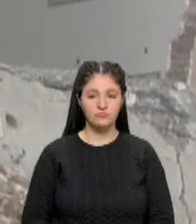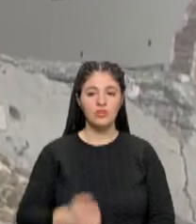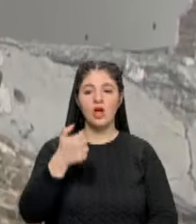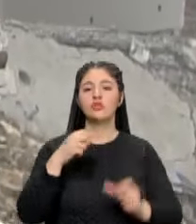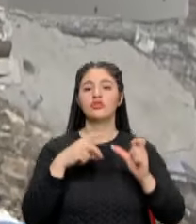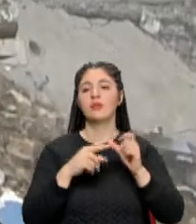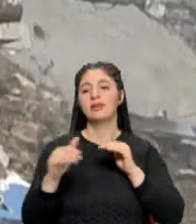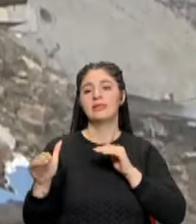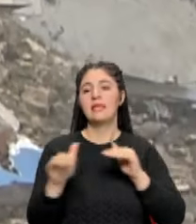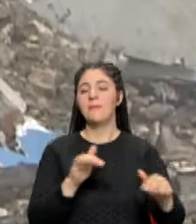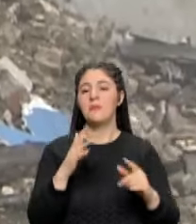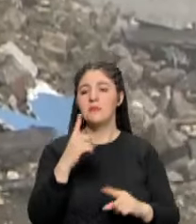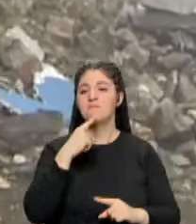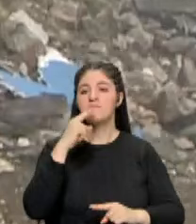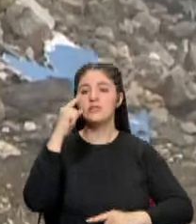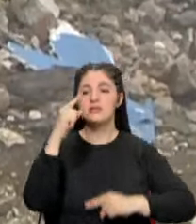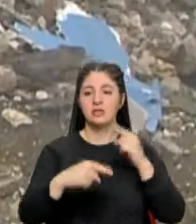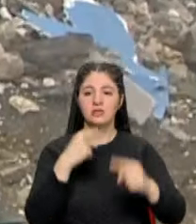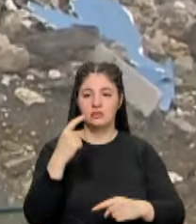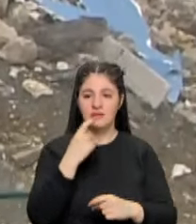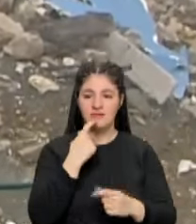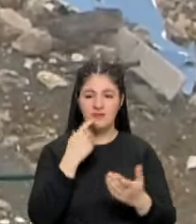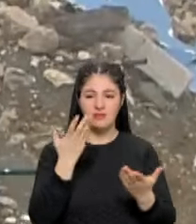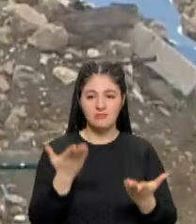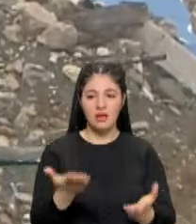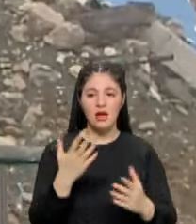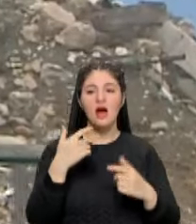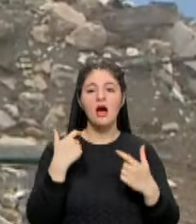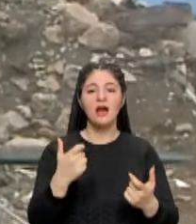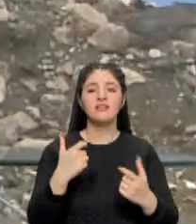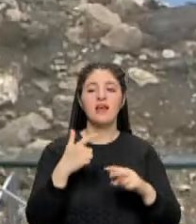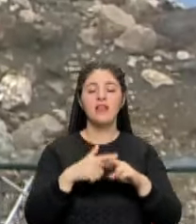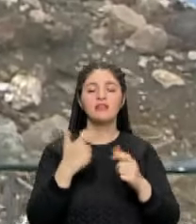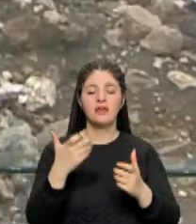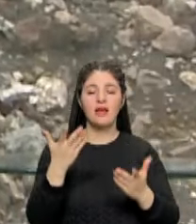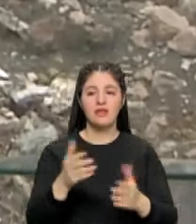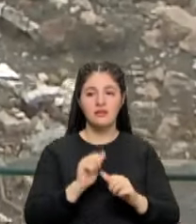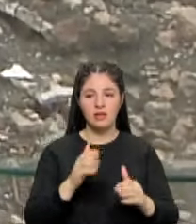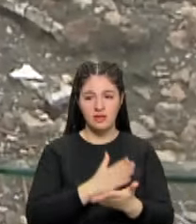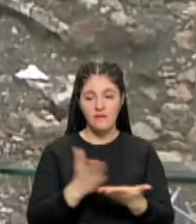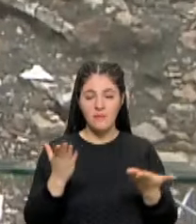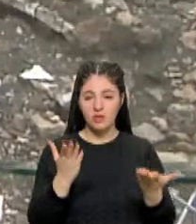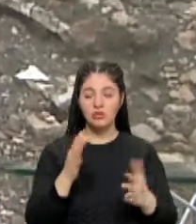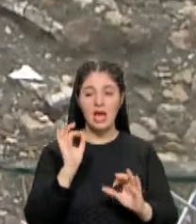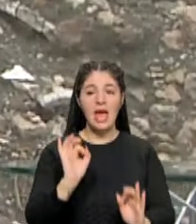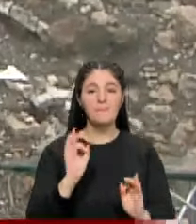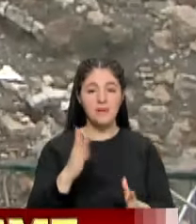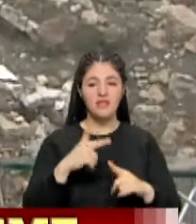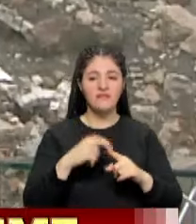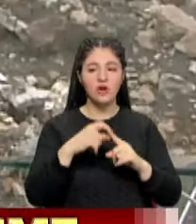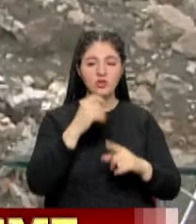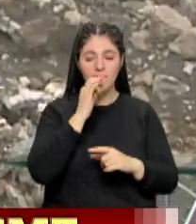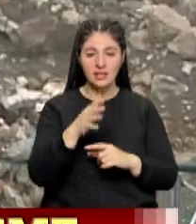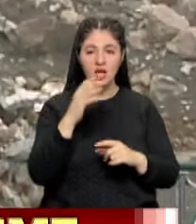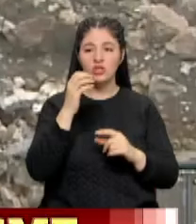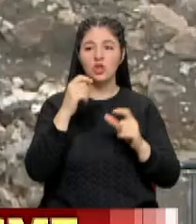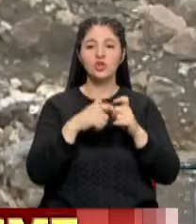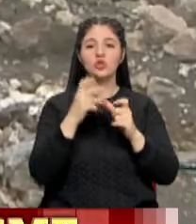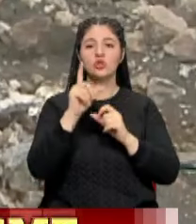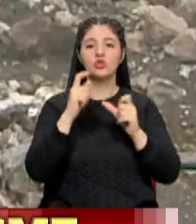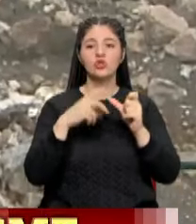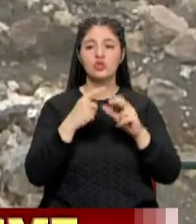6 Şubat depreminin birinci yılında Hatay, Antakya'dan yayınımıza devam ediyoruz ve hemen Fox Haber'den Gülşah